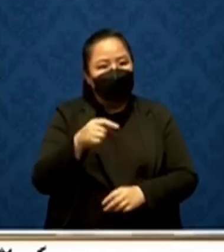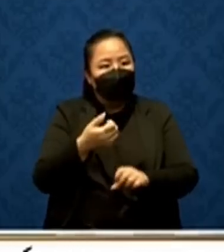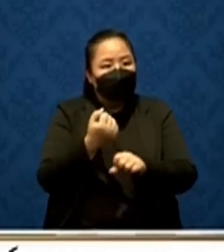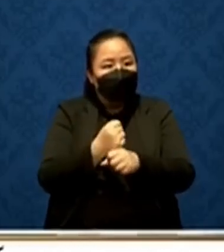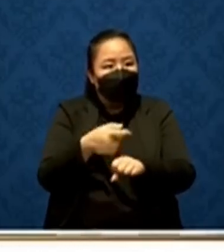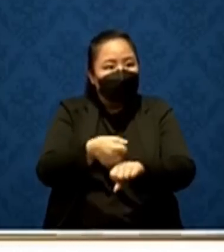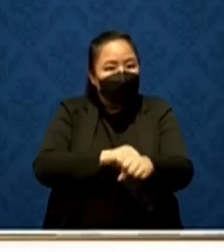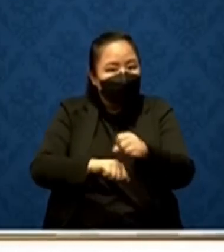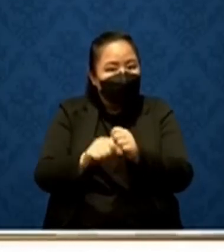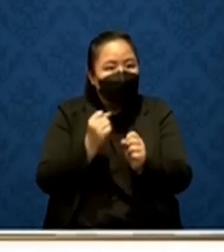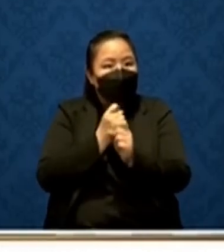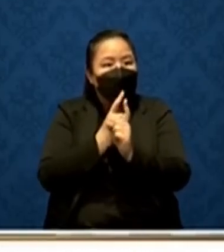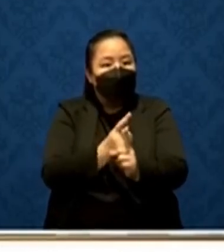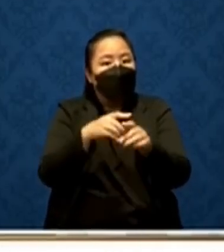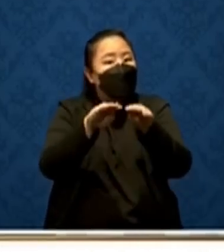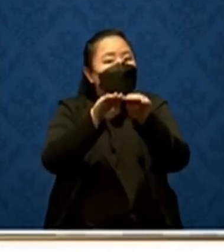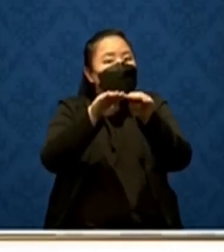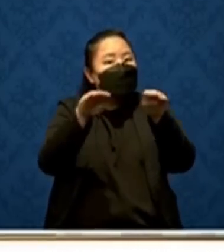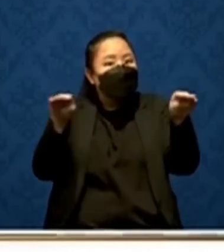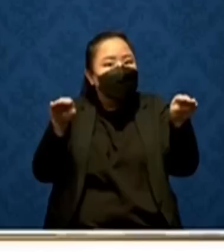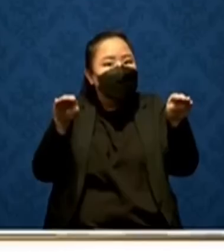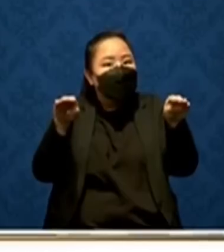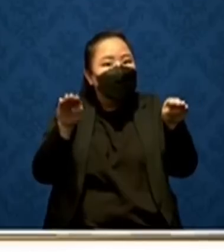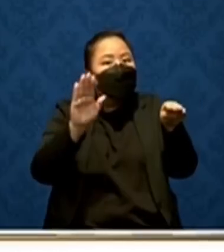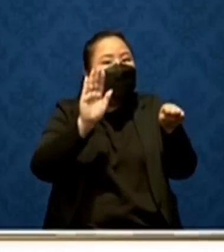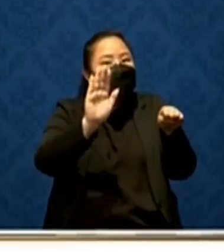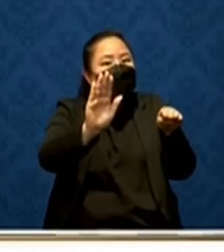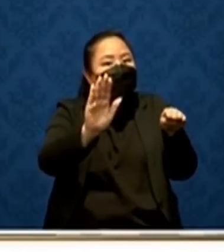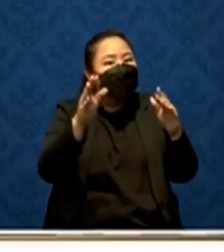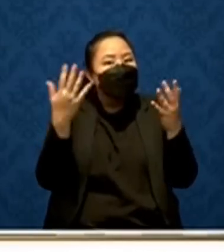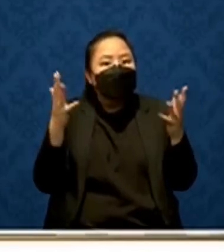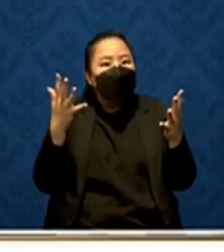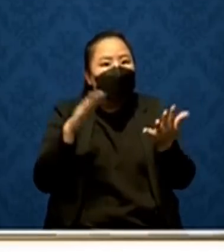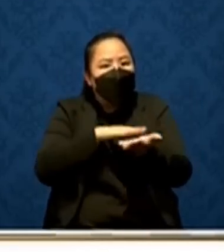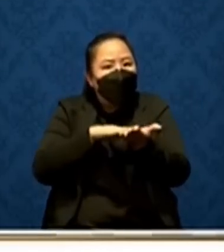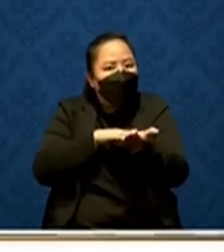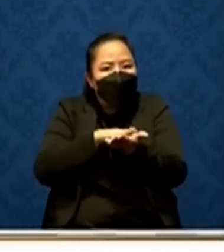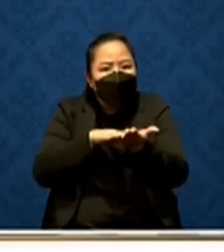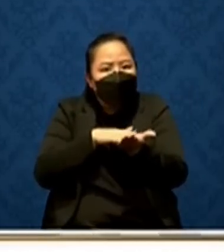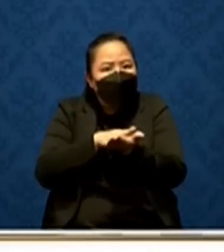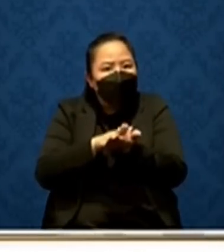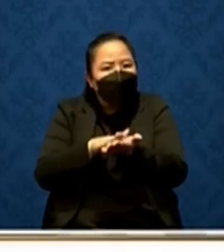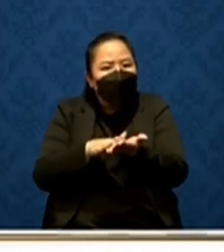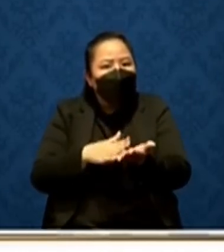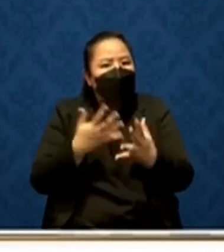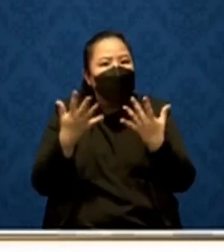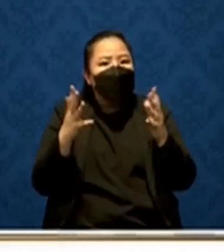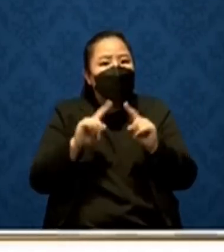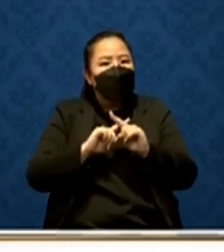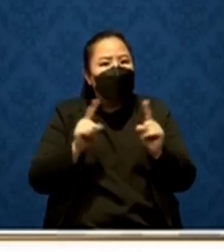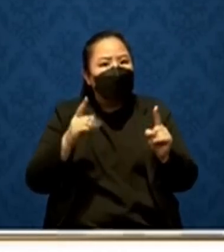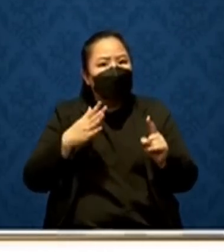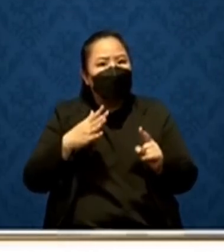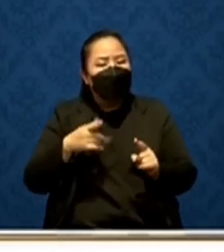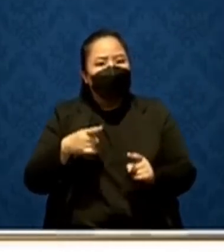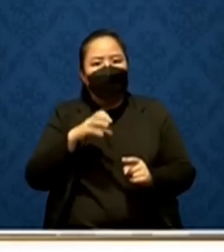ตามมาตรฐานสากลทางการพูดไม่มีคำขอโทษเป็นทางการแต่ออกมาปกป้องคุ้ม